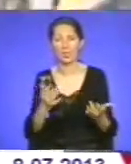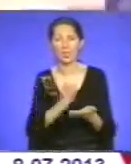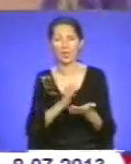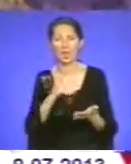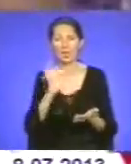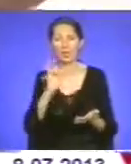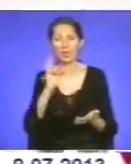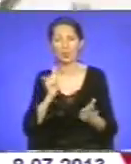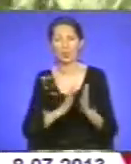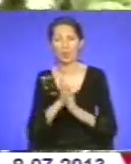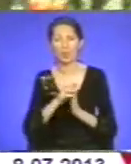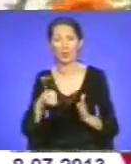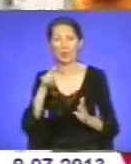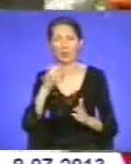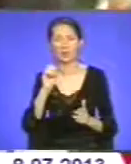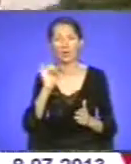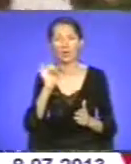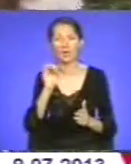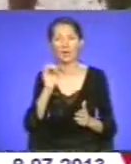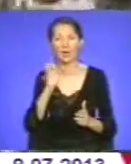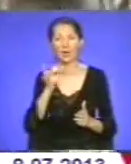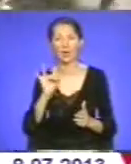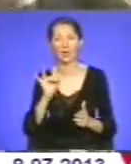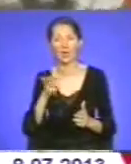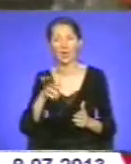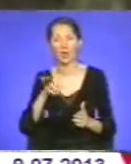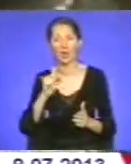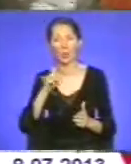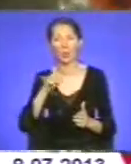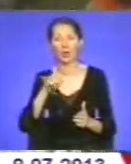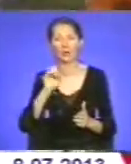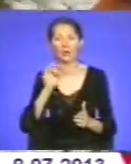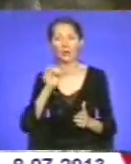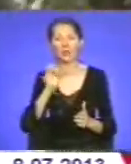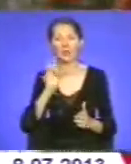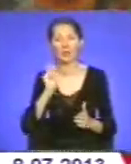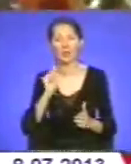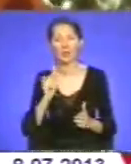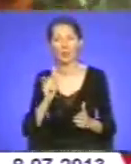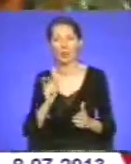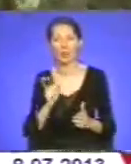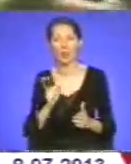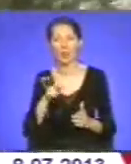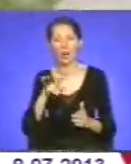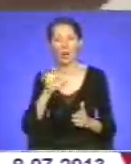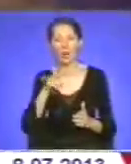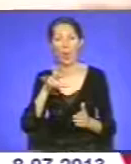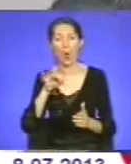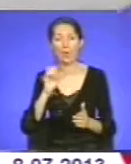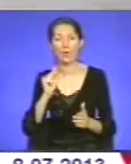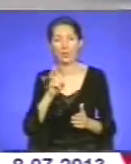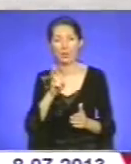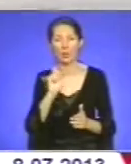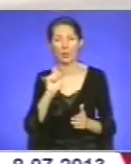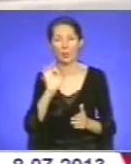сон-трава, це деревіч, материнка, полин. Громовик, барвіночок, тут дуже багато складників, то все в одному.